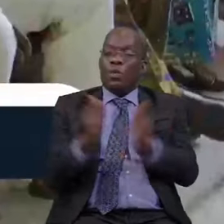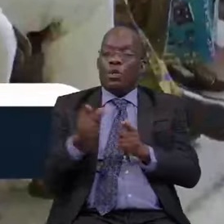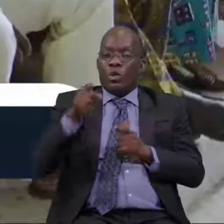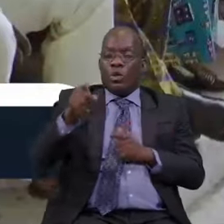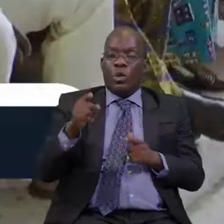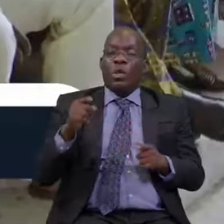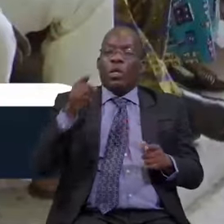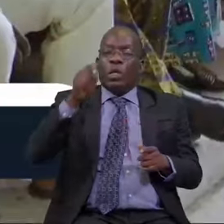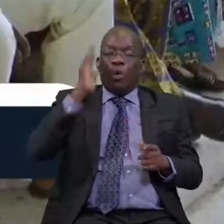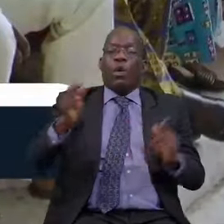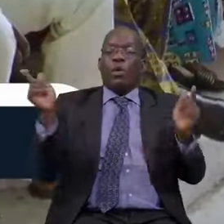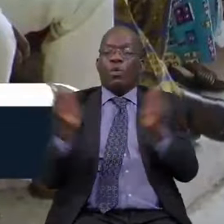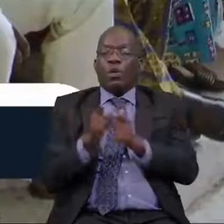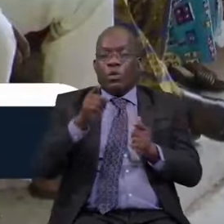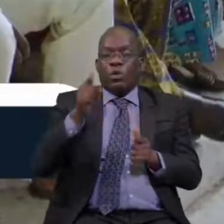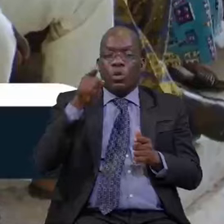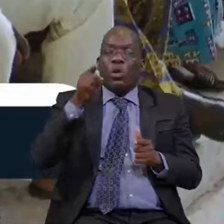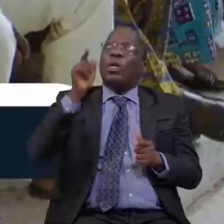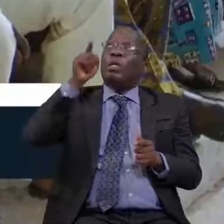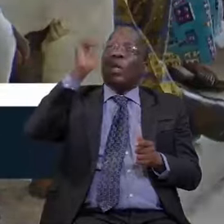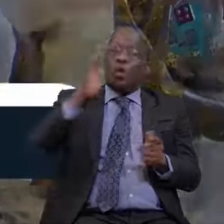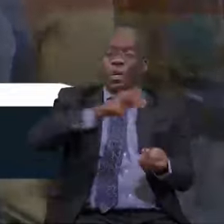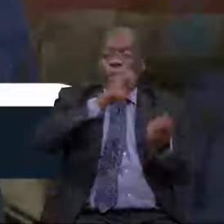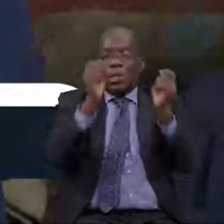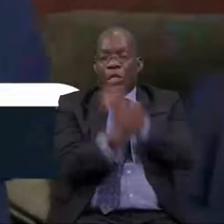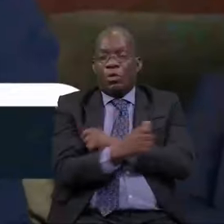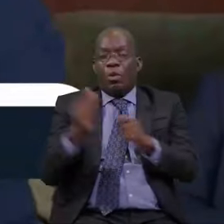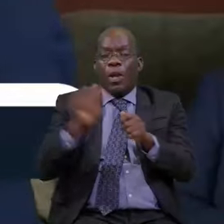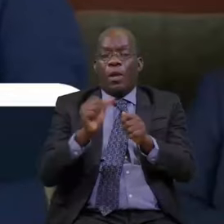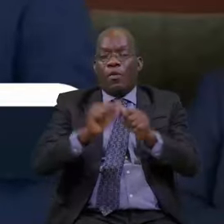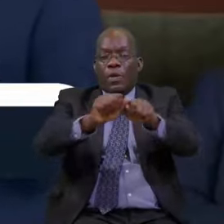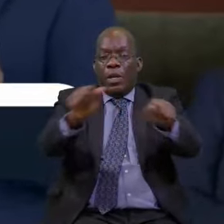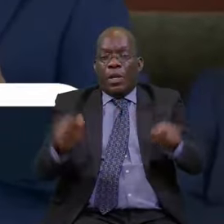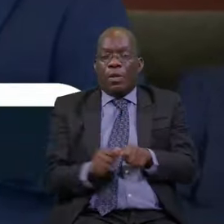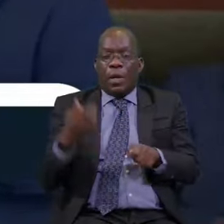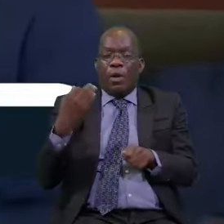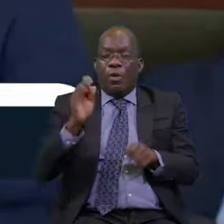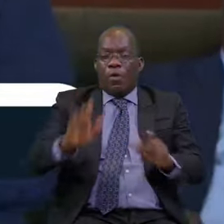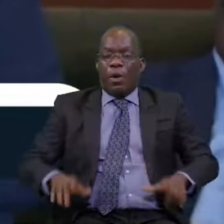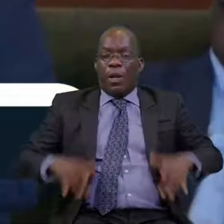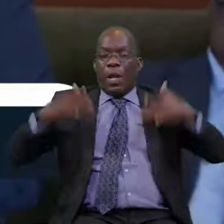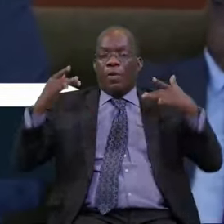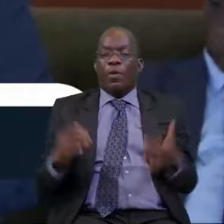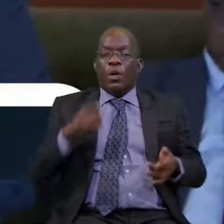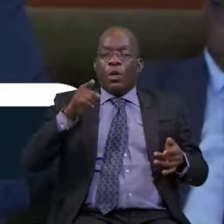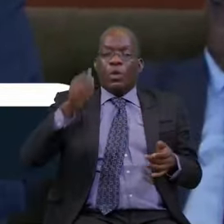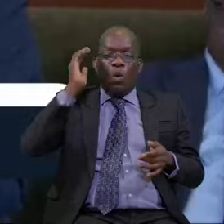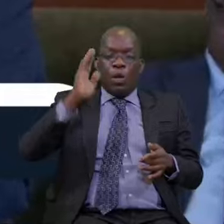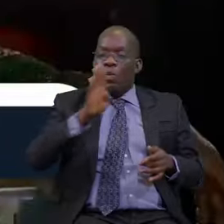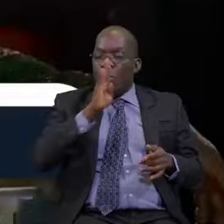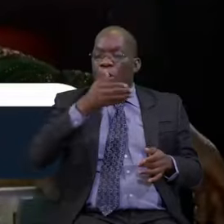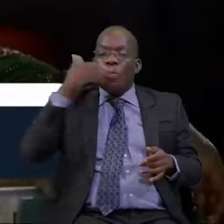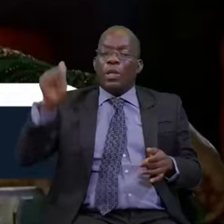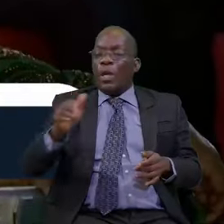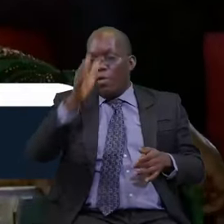quand il vous rencontre, il vous rencontrera ce jour et va transformer tous les domaines de votre vie. Vous